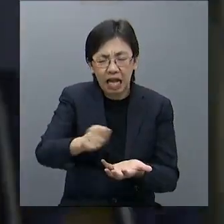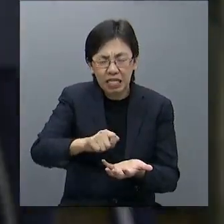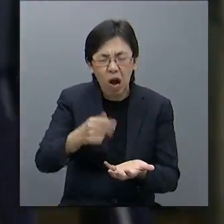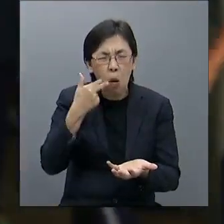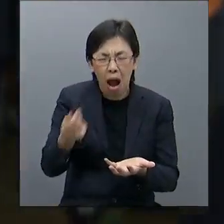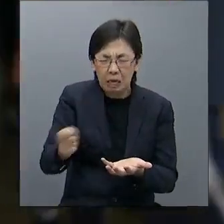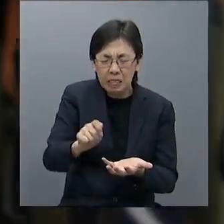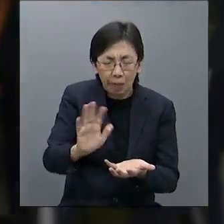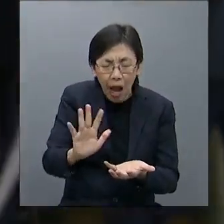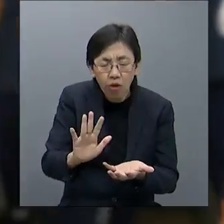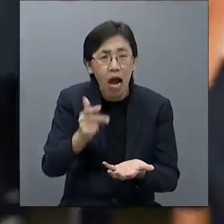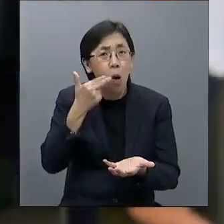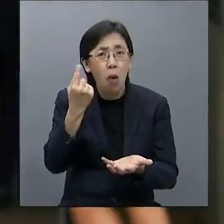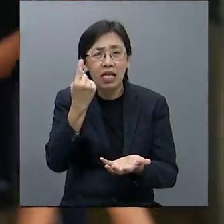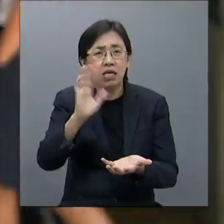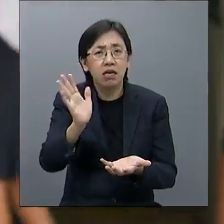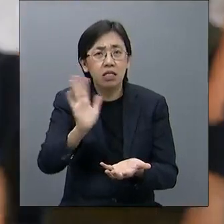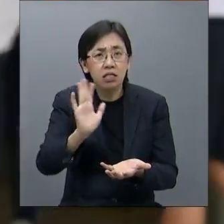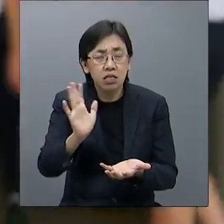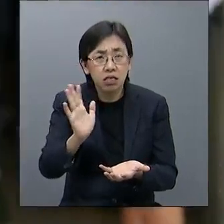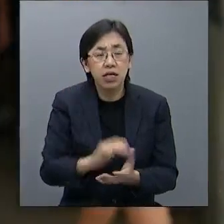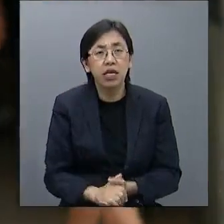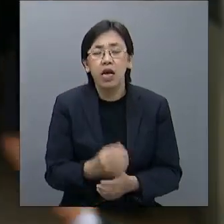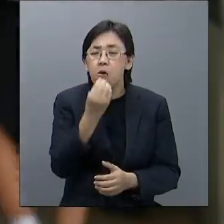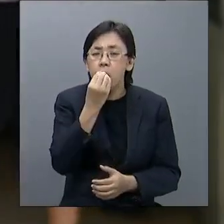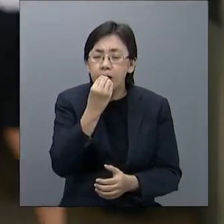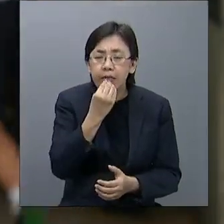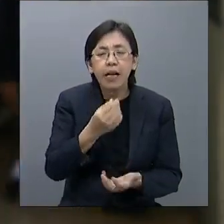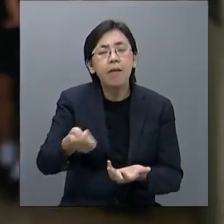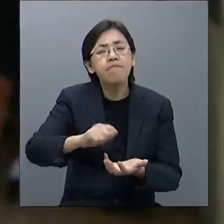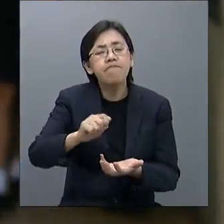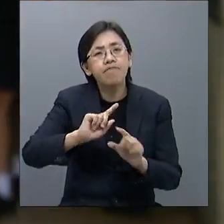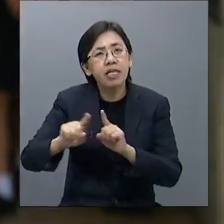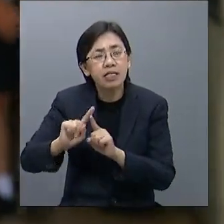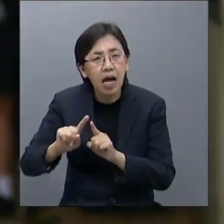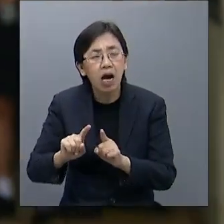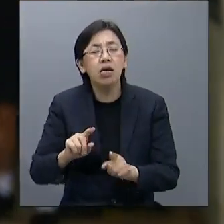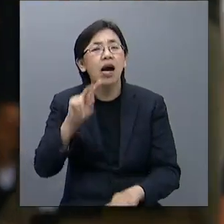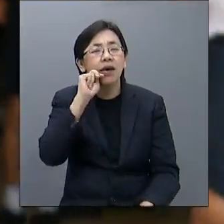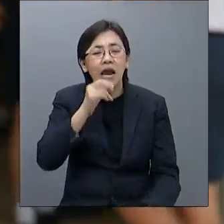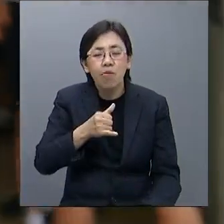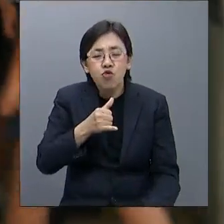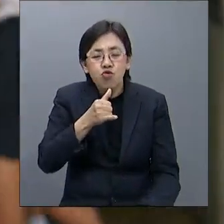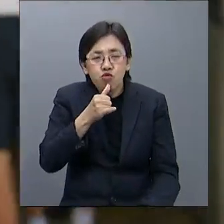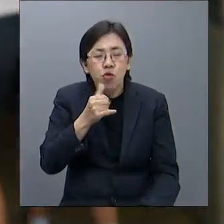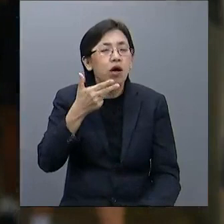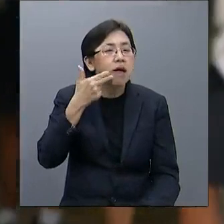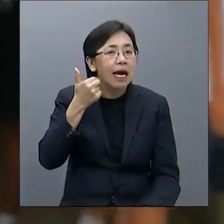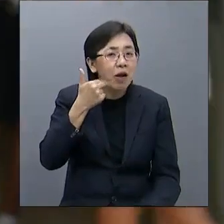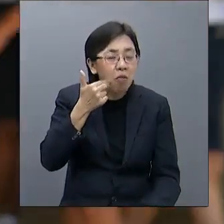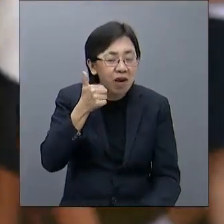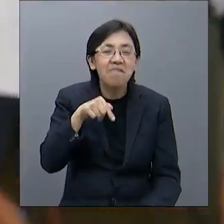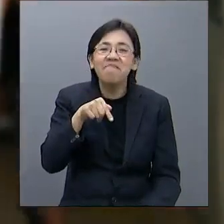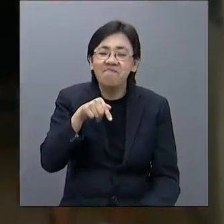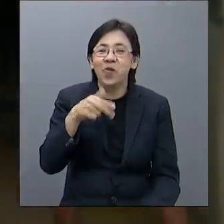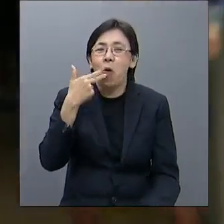ไม่ได้เน้นแต่น้ำตาลอย่างเดียวแล้วนะคะตอนนี้ก็คือเครื่องปรุงทุกชนิดรวมทั้งเรื่องของเครื่องดื่มในโรงเรียนขนมในโรงเรียนนะคะ